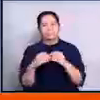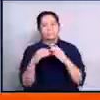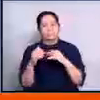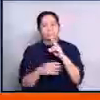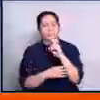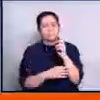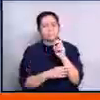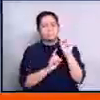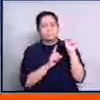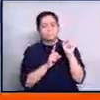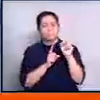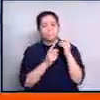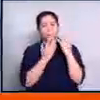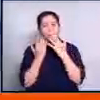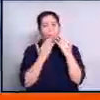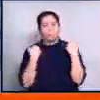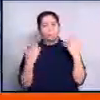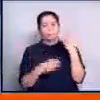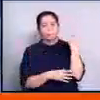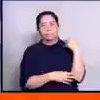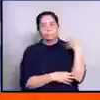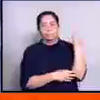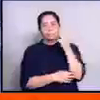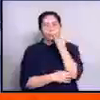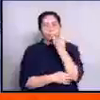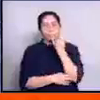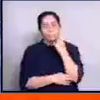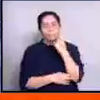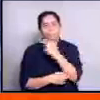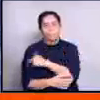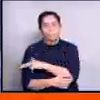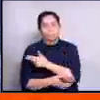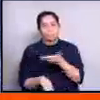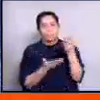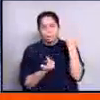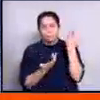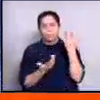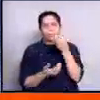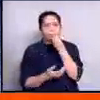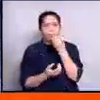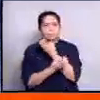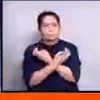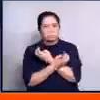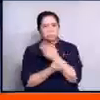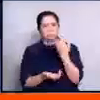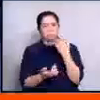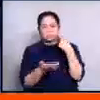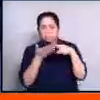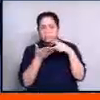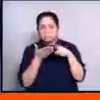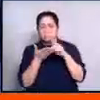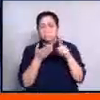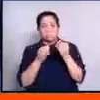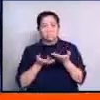Higit 200 dumalo sa birthday party ni dating First Lady Imelda Marcos ang naospital dahil sa hinihinalang food poisoning. Pero inaalam pa kung